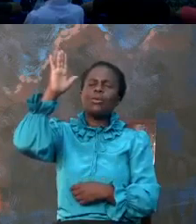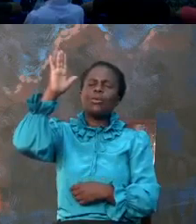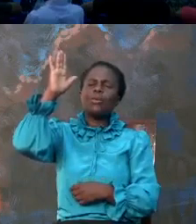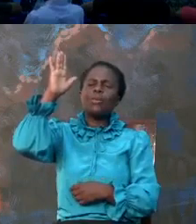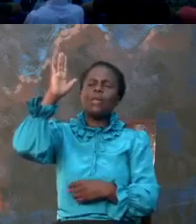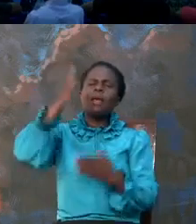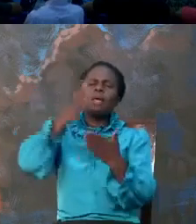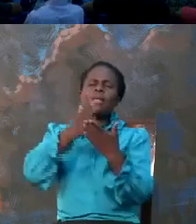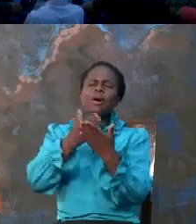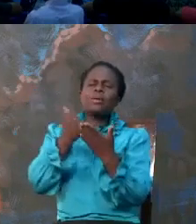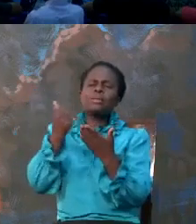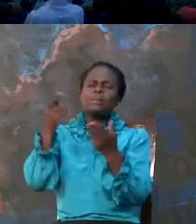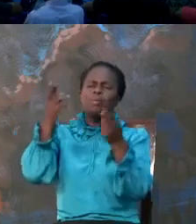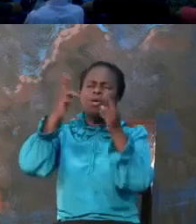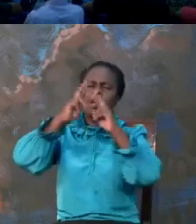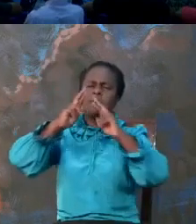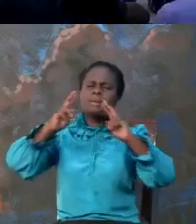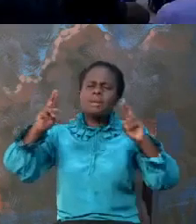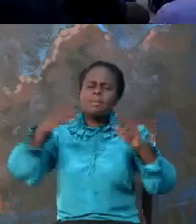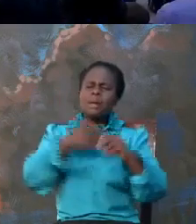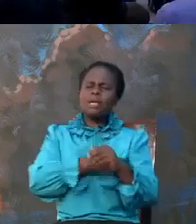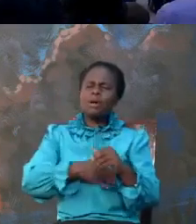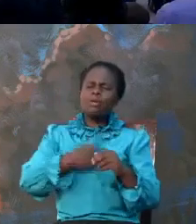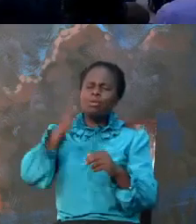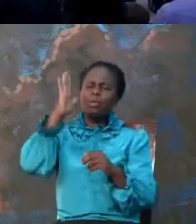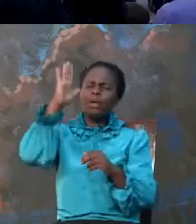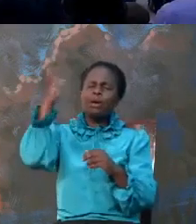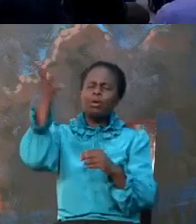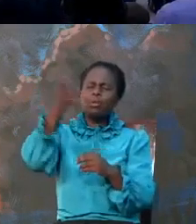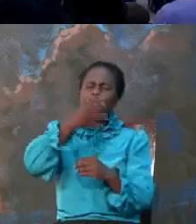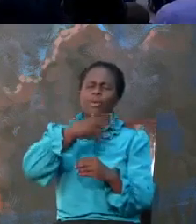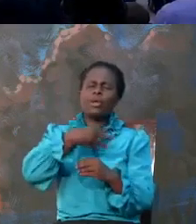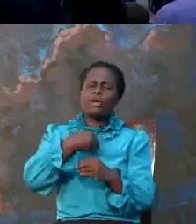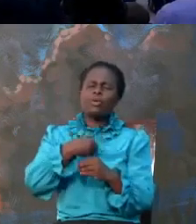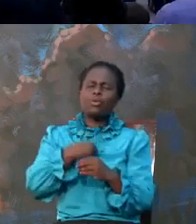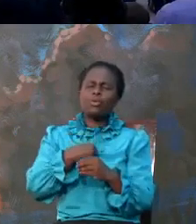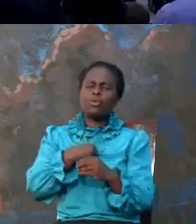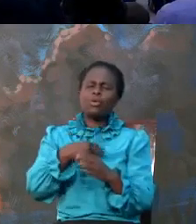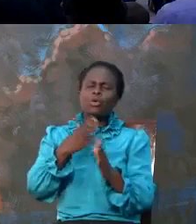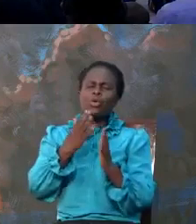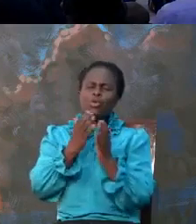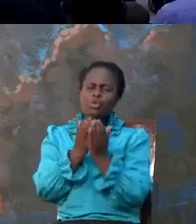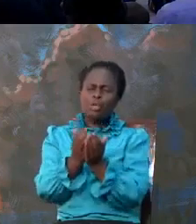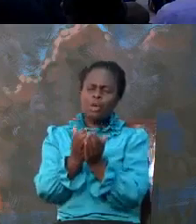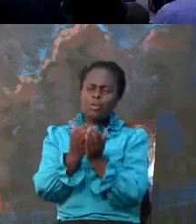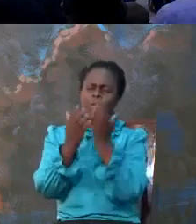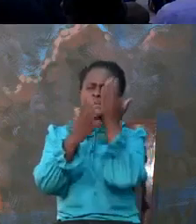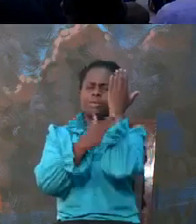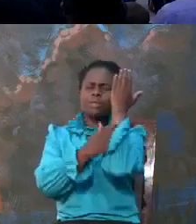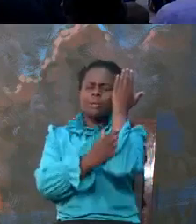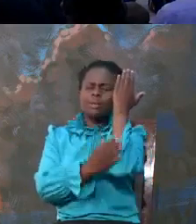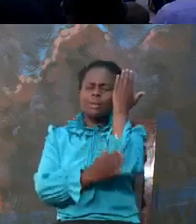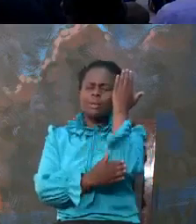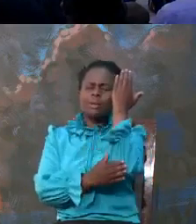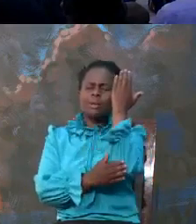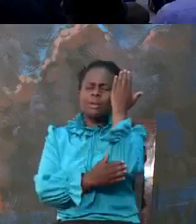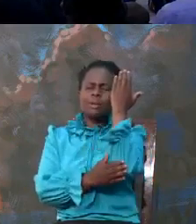Na kwa sababu ya rehema na huruma yako kwetu Yesu, tunaomba utusamehe dhambi.